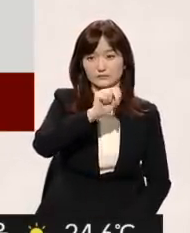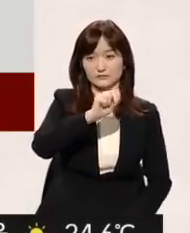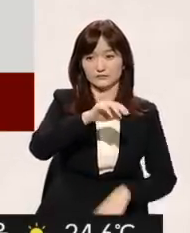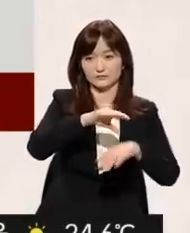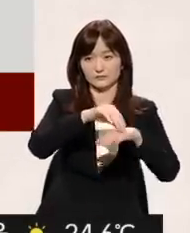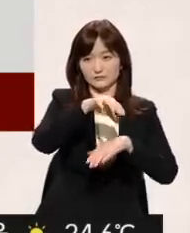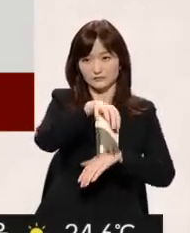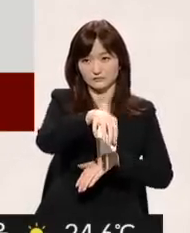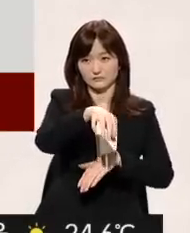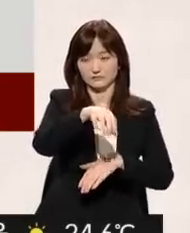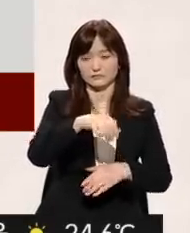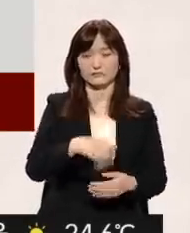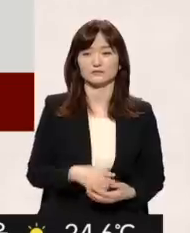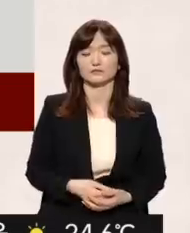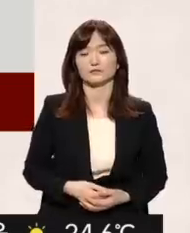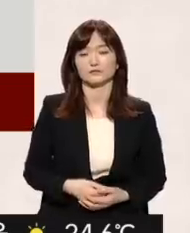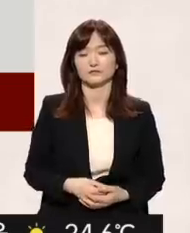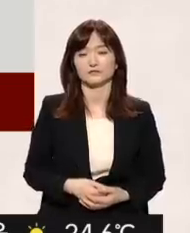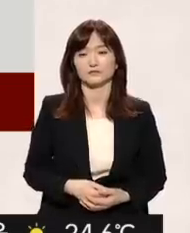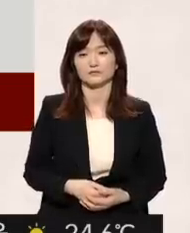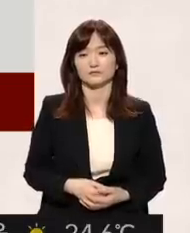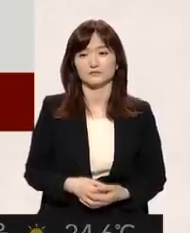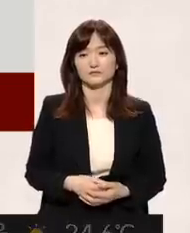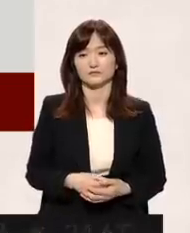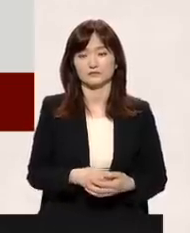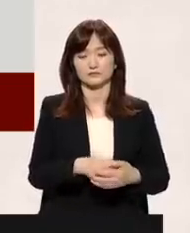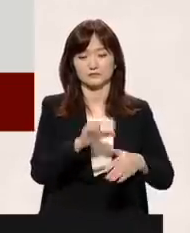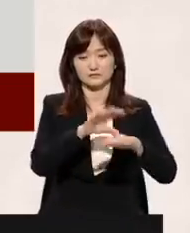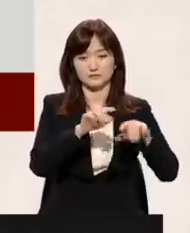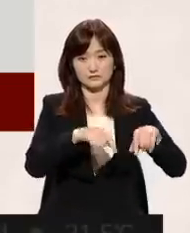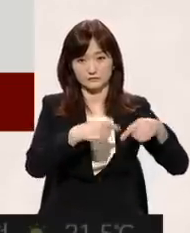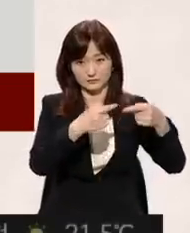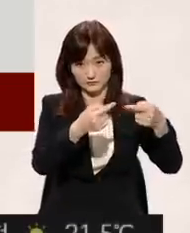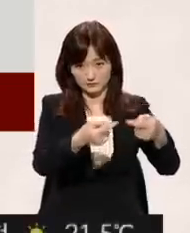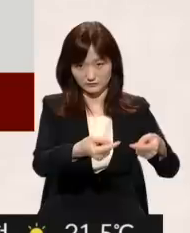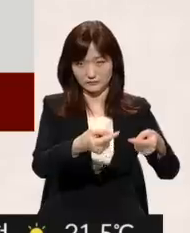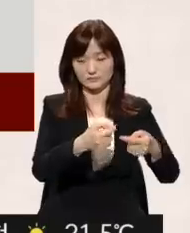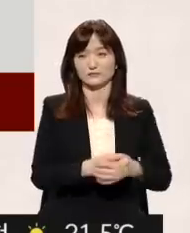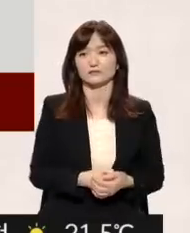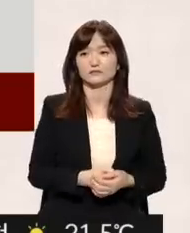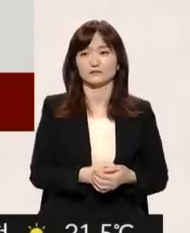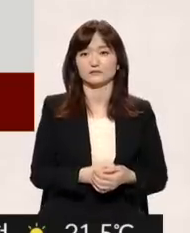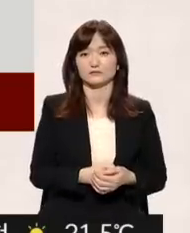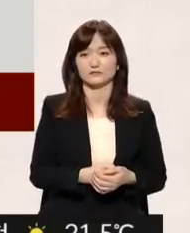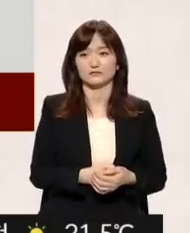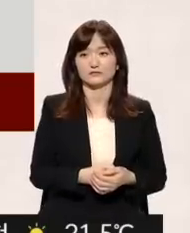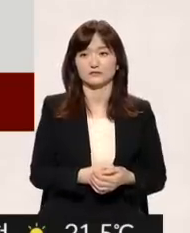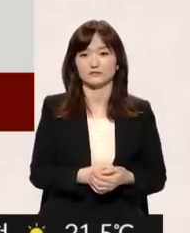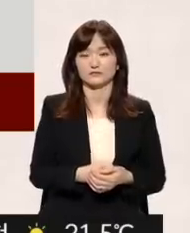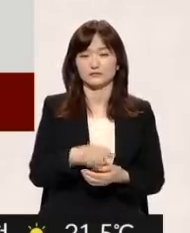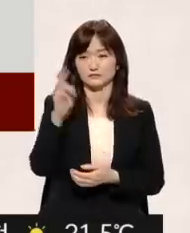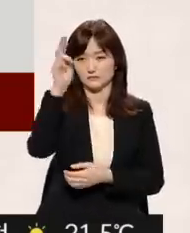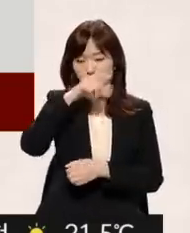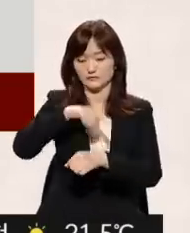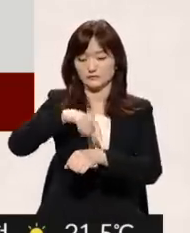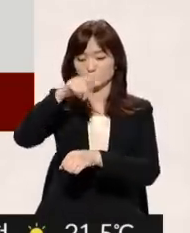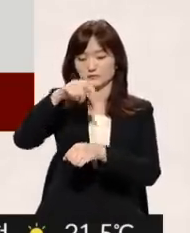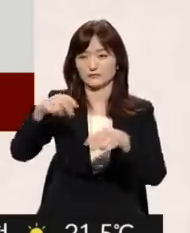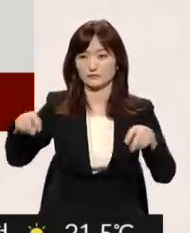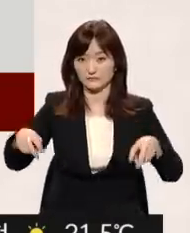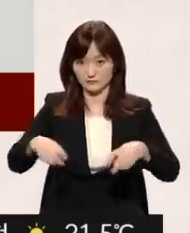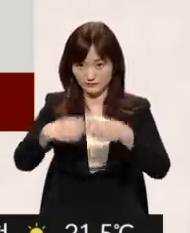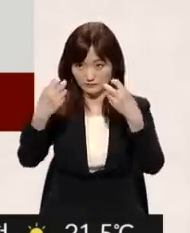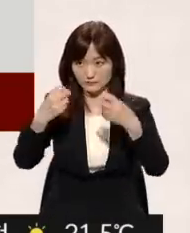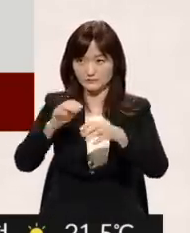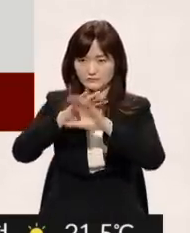방송국이죠. 저기 필동인 MBN 방송국에서 생방 출연을 직접 합니다. 아하. 사고는 그 직후에 오전 11시에 사고가 일어났고요. 근데